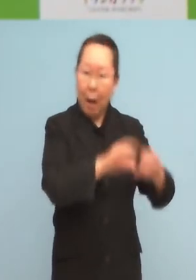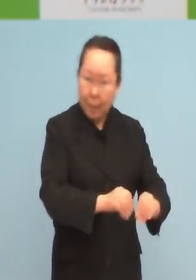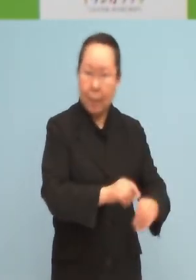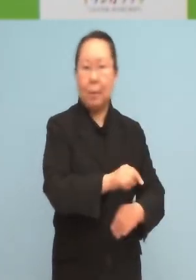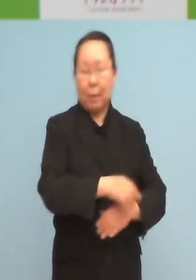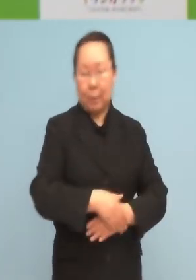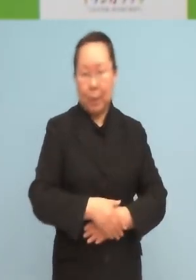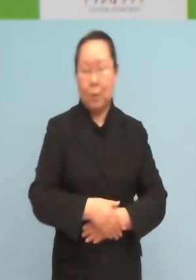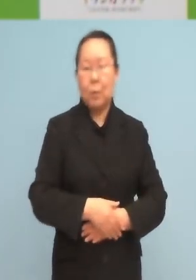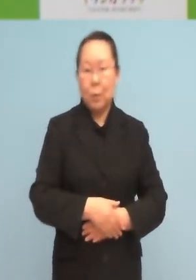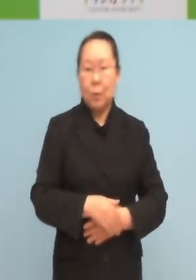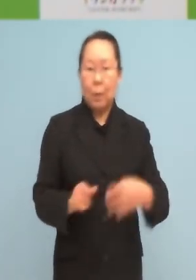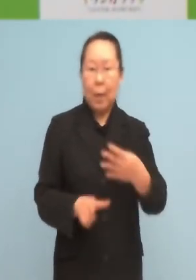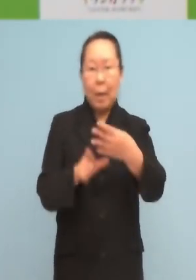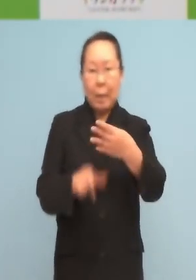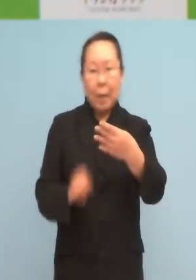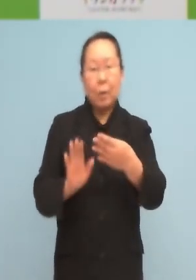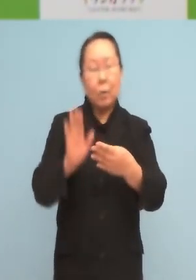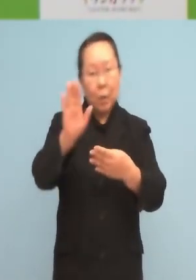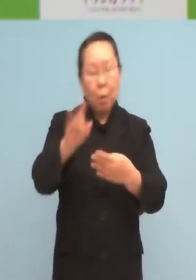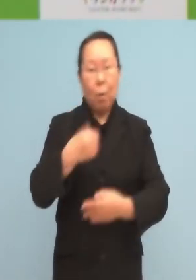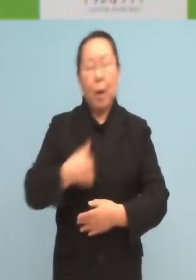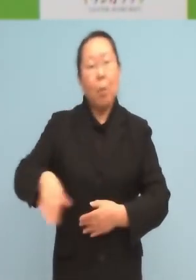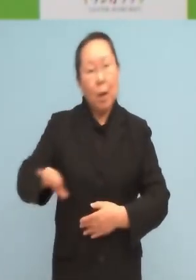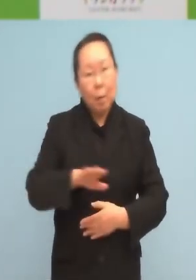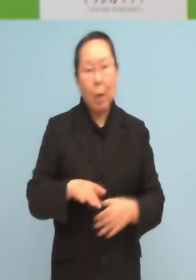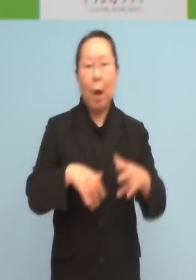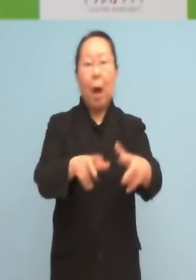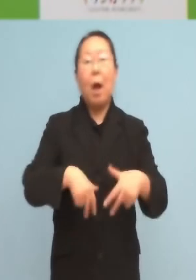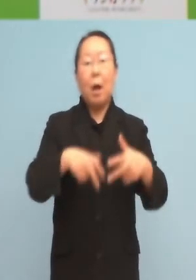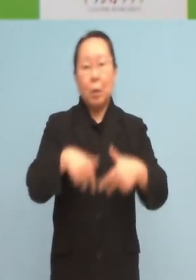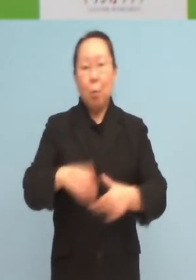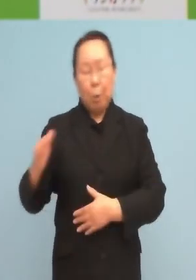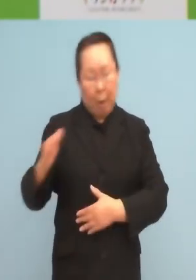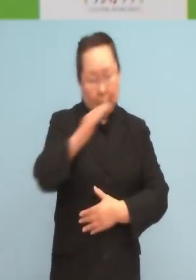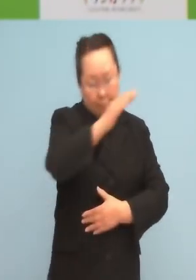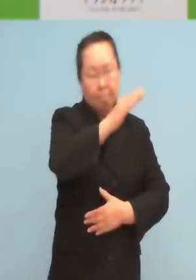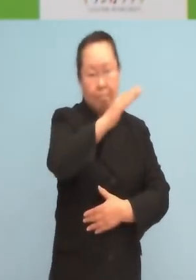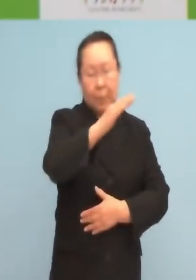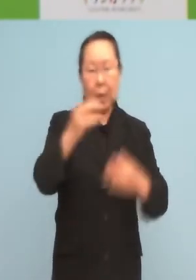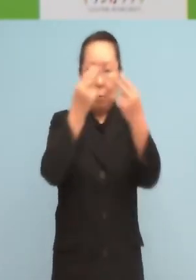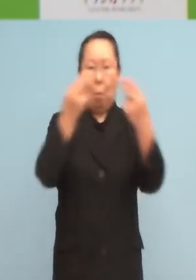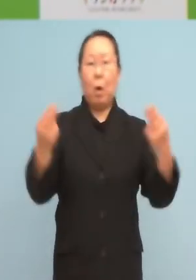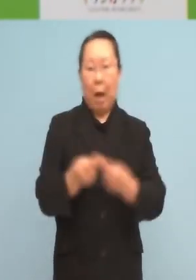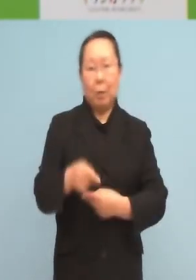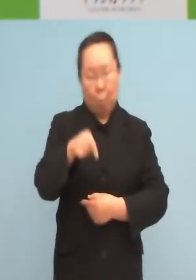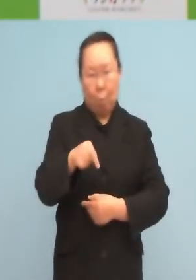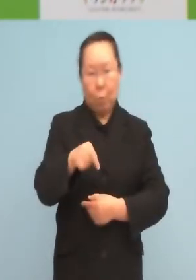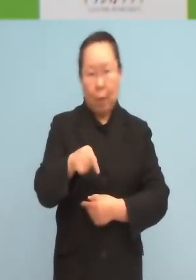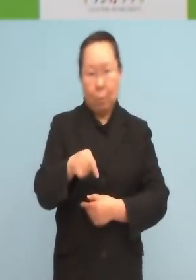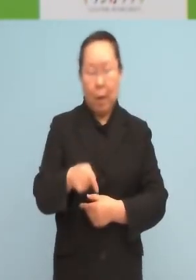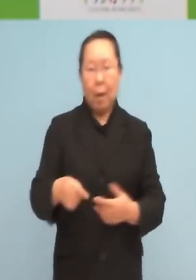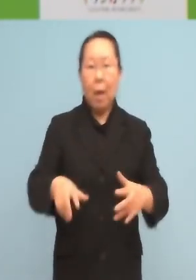、で4月以降、ただあの我々はやっぱり農業王国でありますんで、あの生産者の皆さんに対